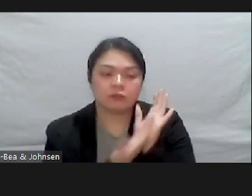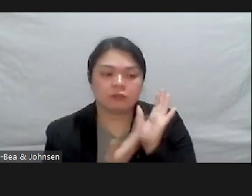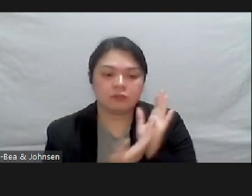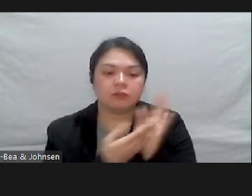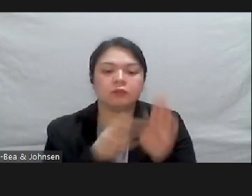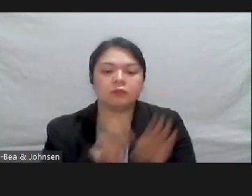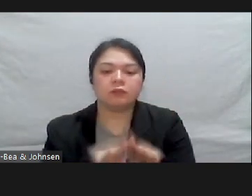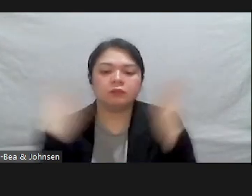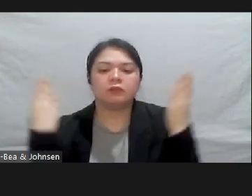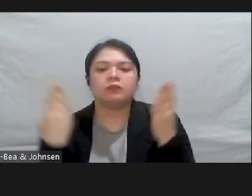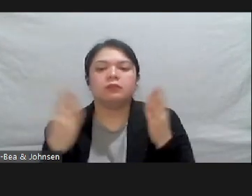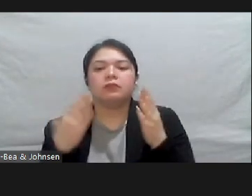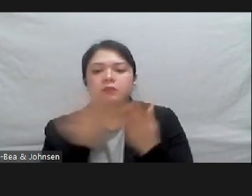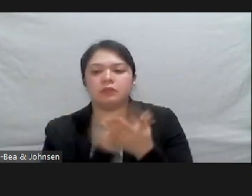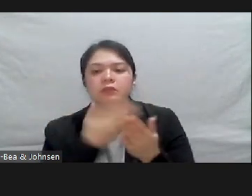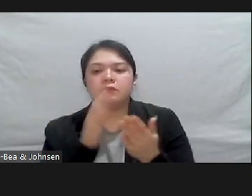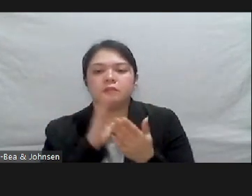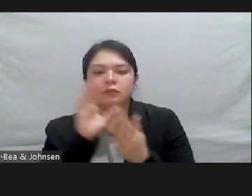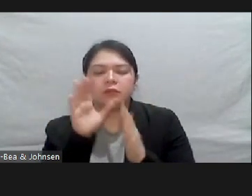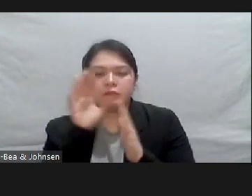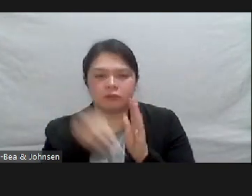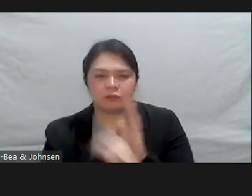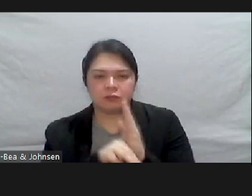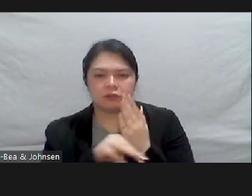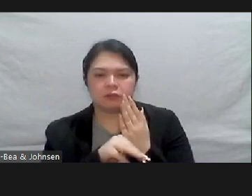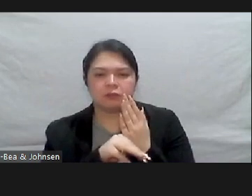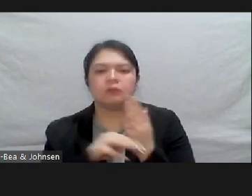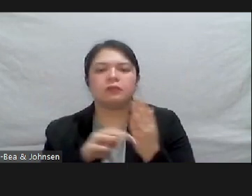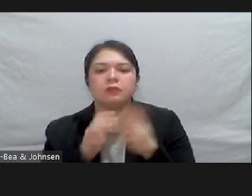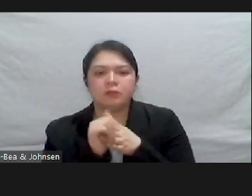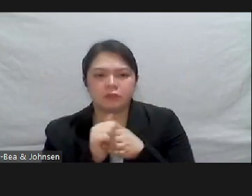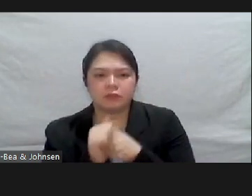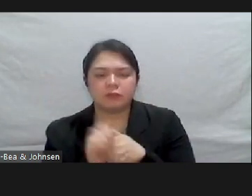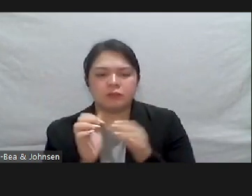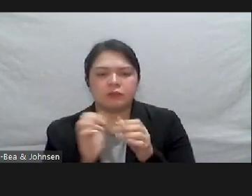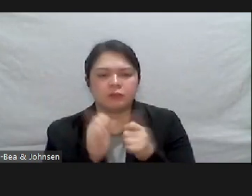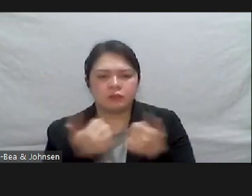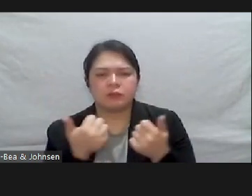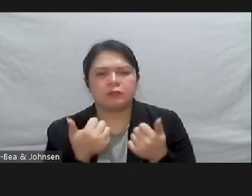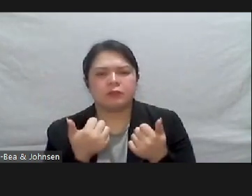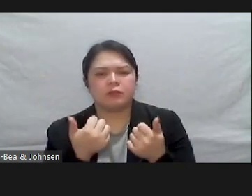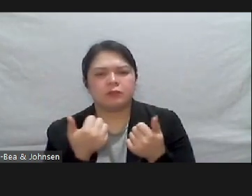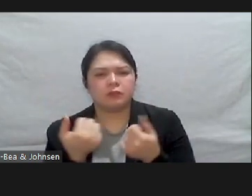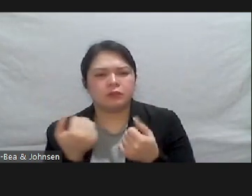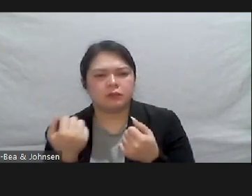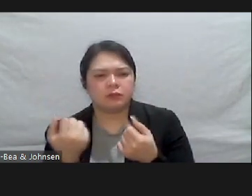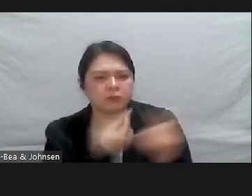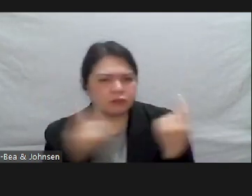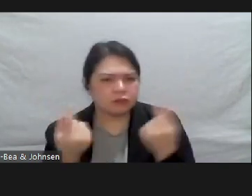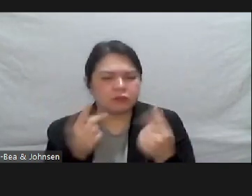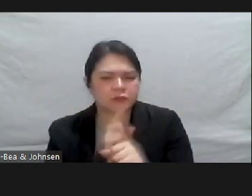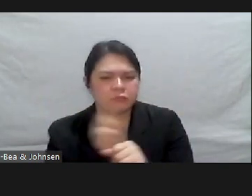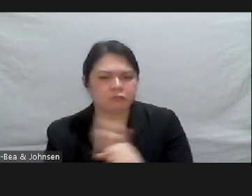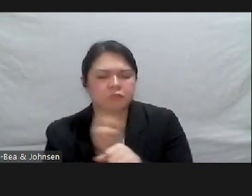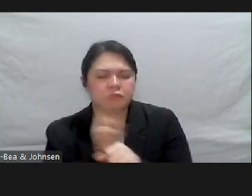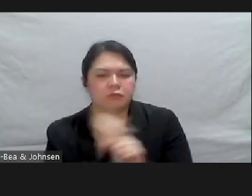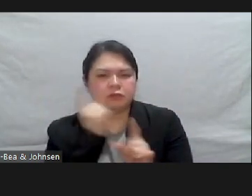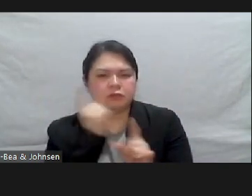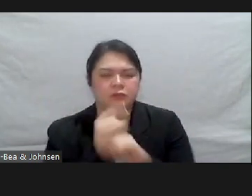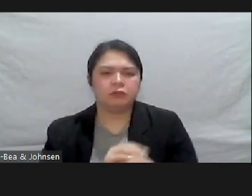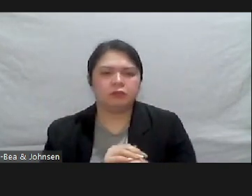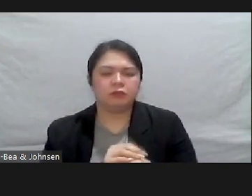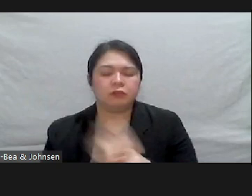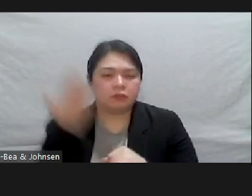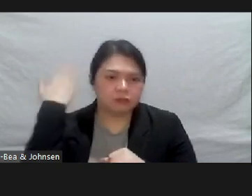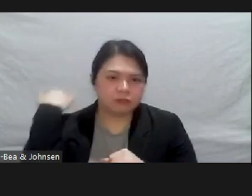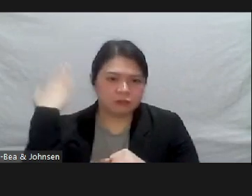guide ay nakasaad dito kung kailan to gagamitin at paano to gagamitin ng tama, no? Kasi noon pa naman